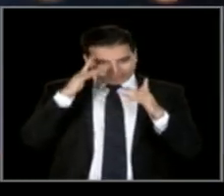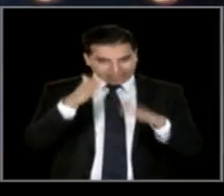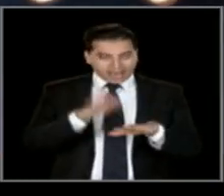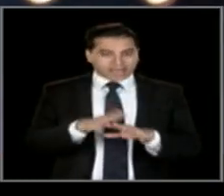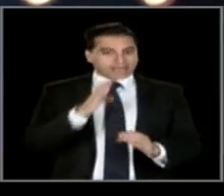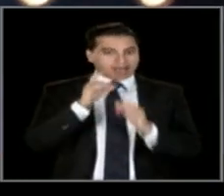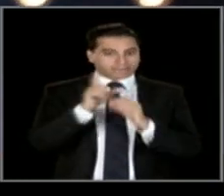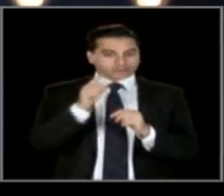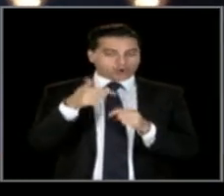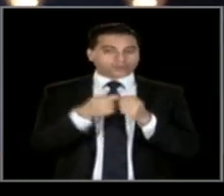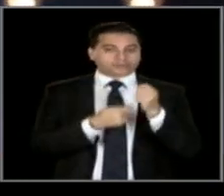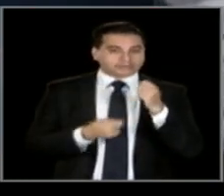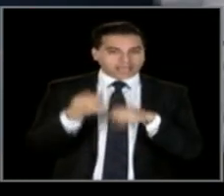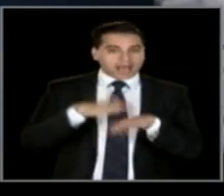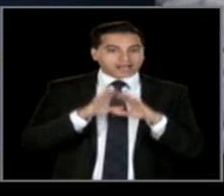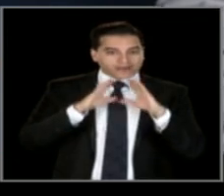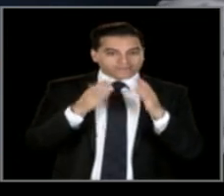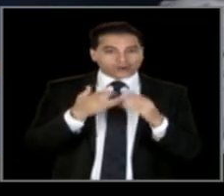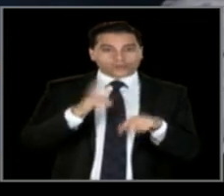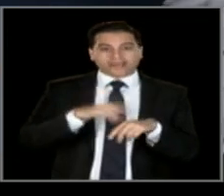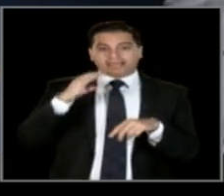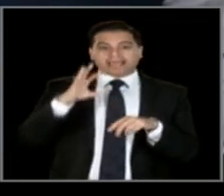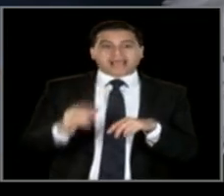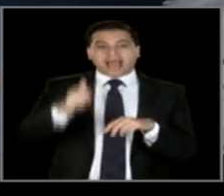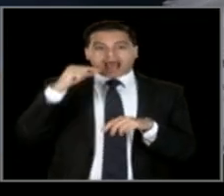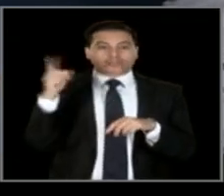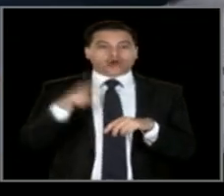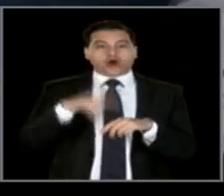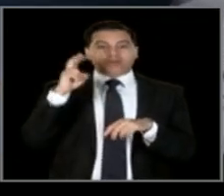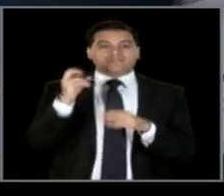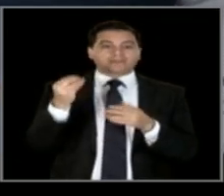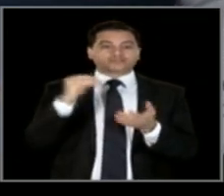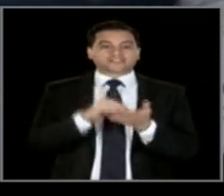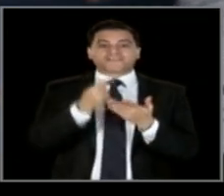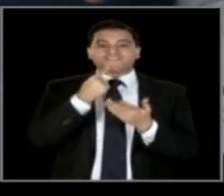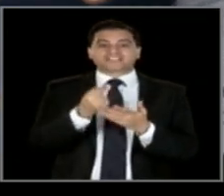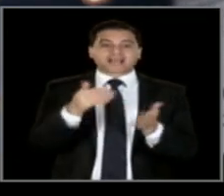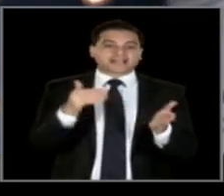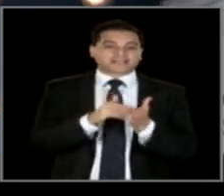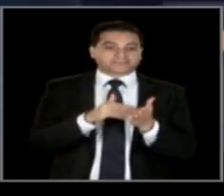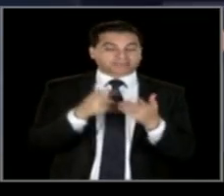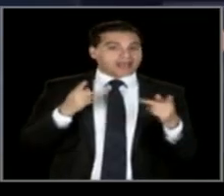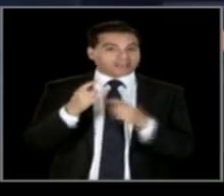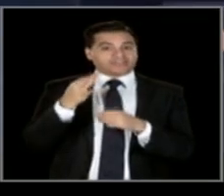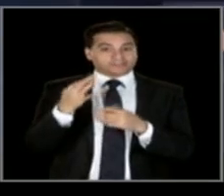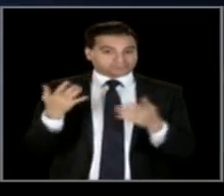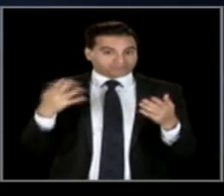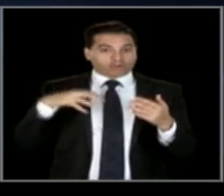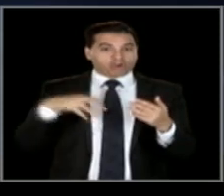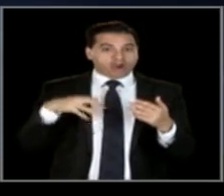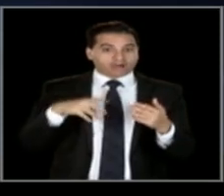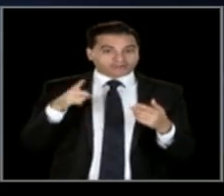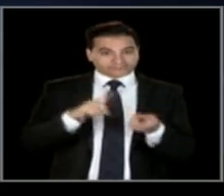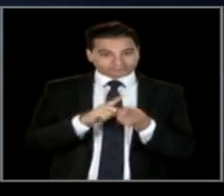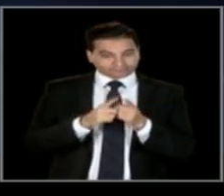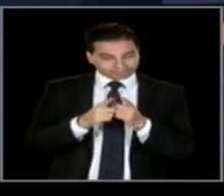الضغط، وده خد نقط فريقة الضعيف. وجهات خطفت 25 نقطة في ثانية بالجولدن جول، هدف الذهبي.